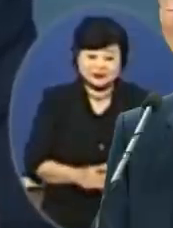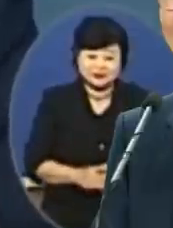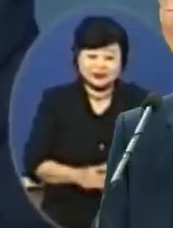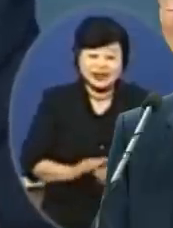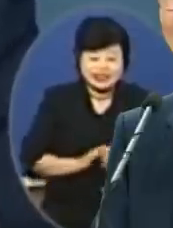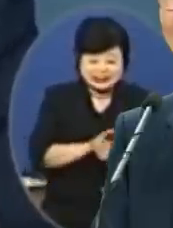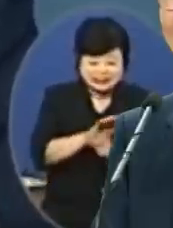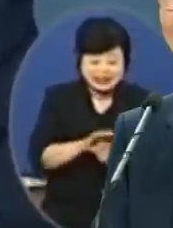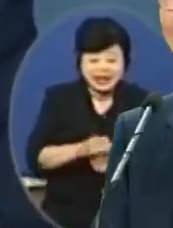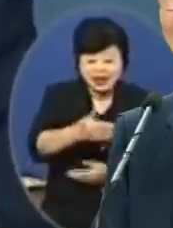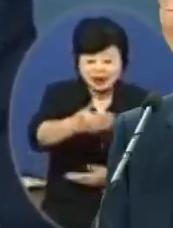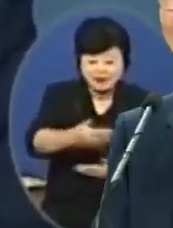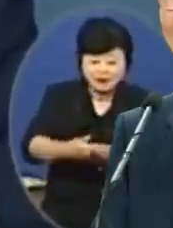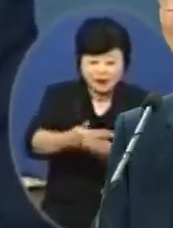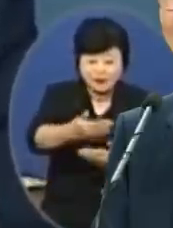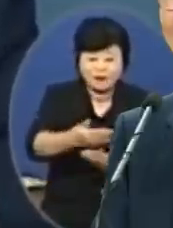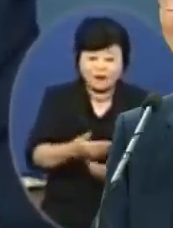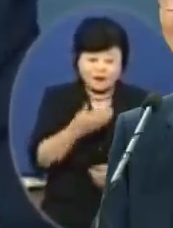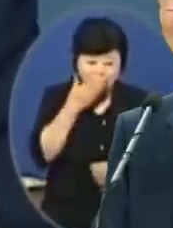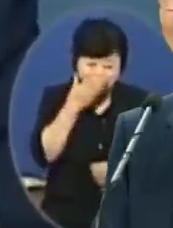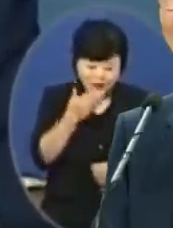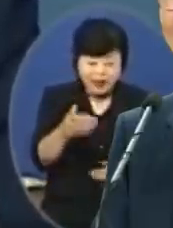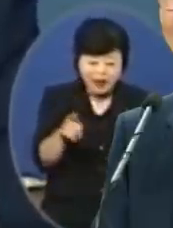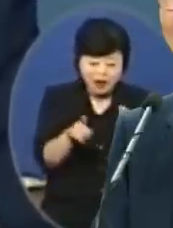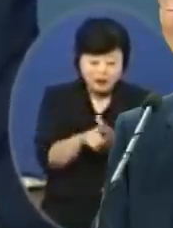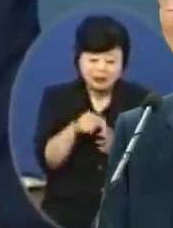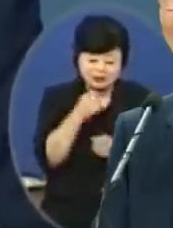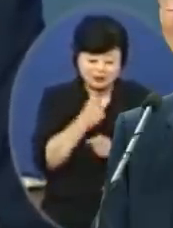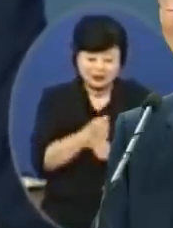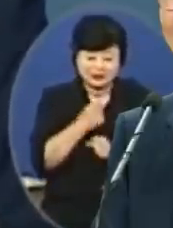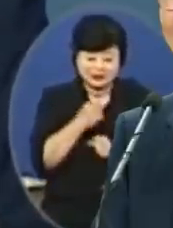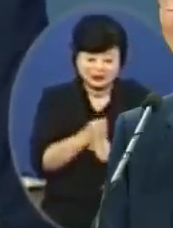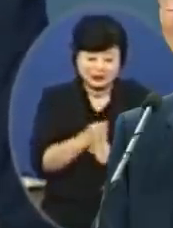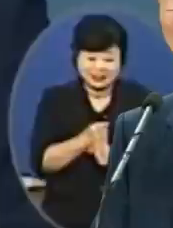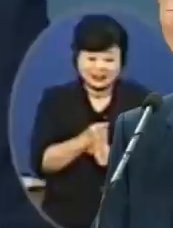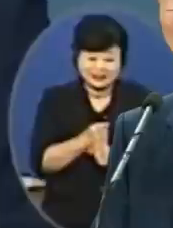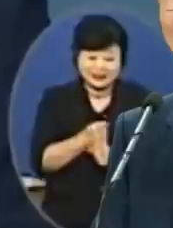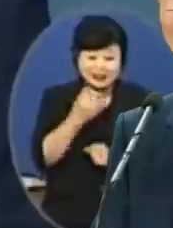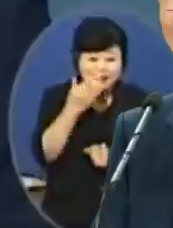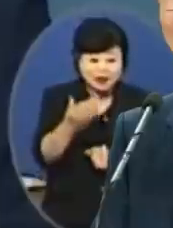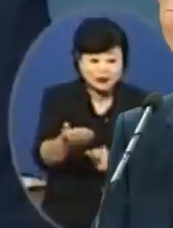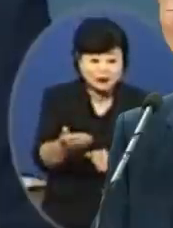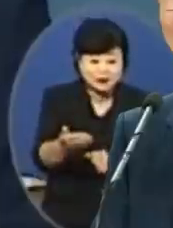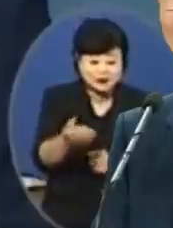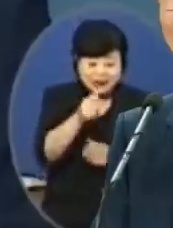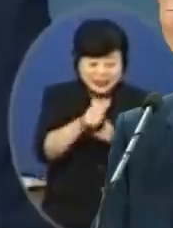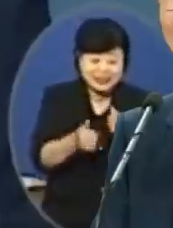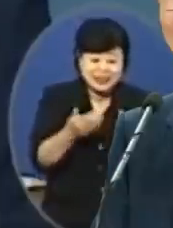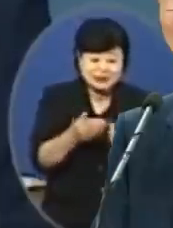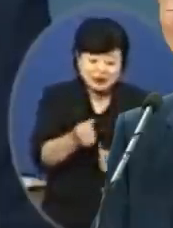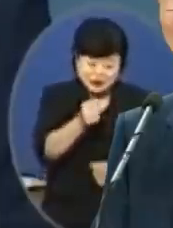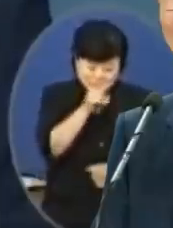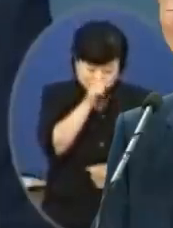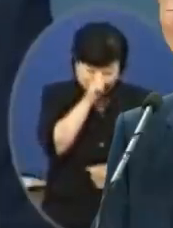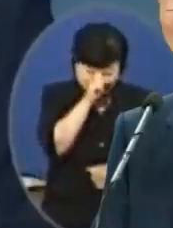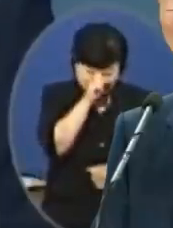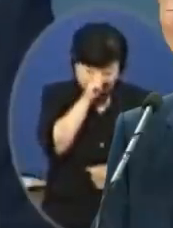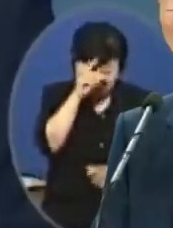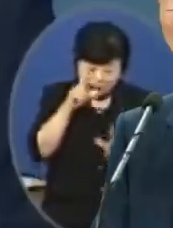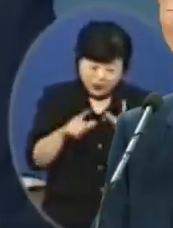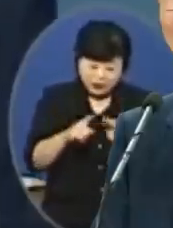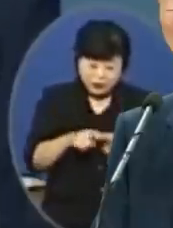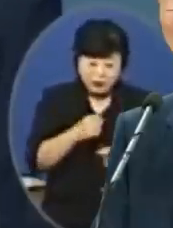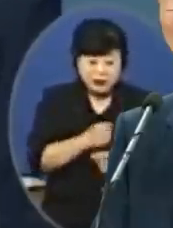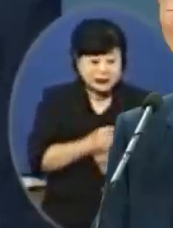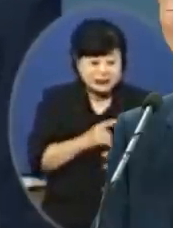사랑을 교통할 수 있도록 하기 위해서 지으신 것입니다. 여러분을 하나님이 좋아하는 현상으로